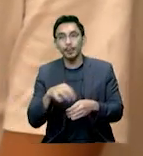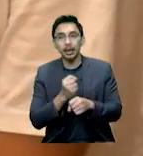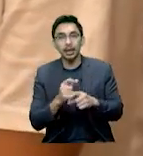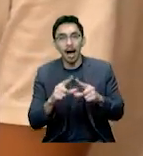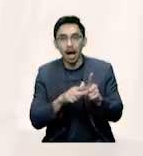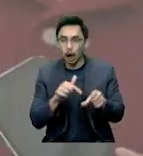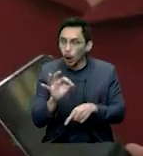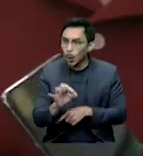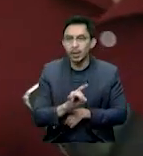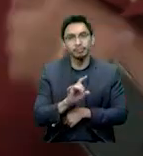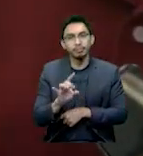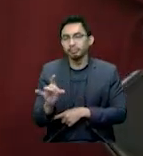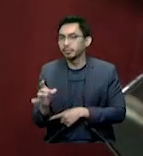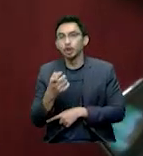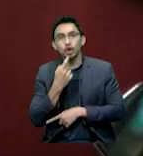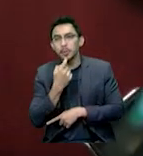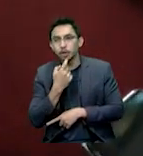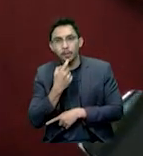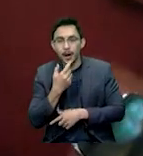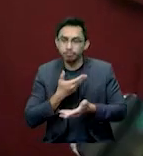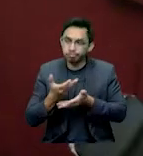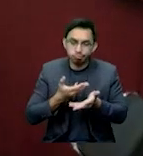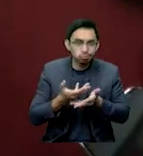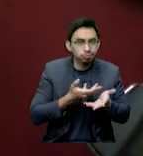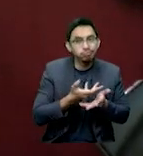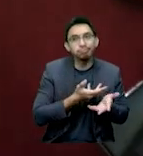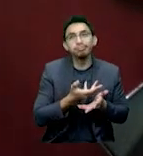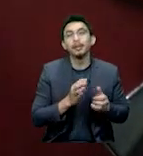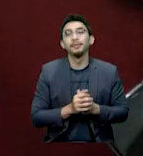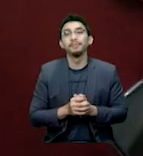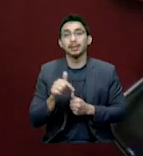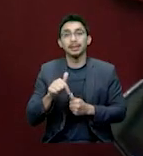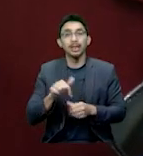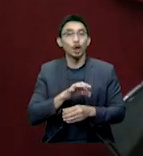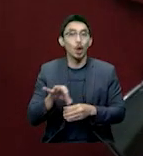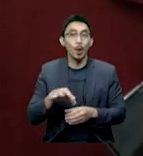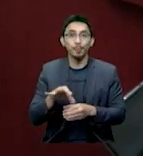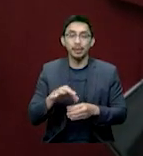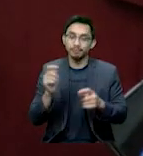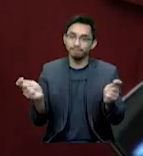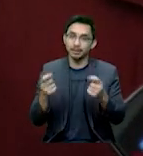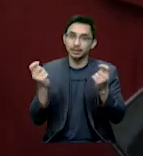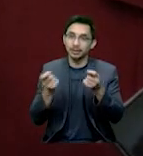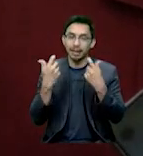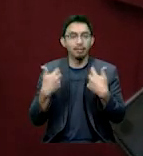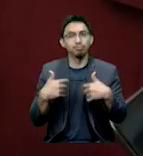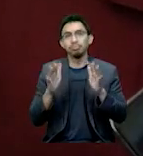penjual. Di sini ada Kopi Fest, ya kan? Luar biasa sekali, tidak hanya kopi, tadi